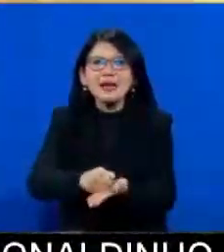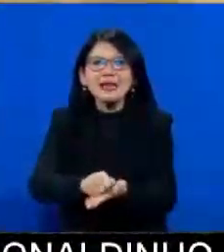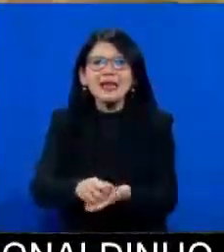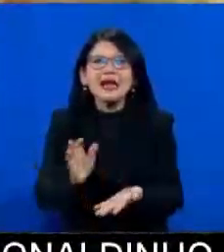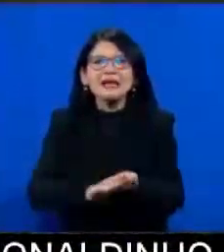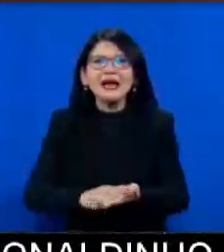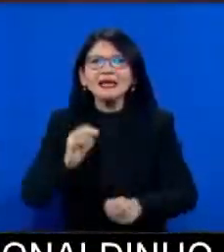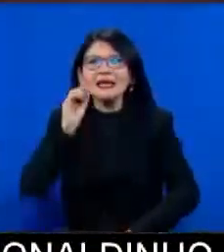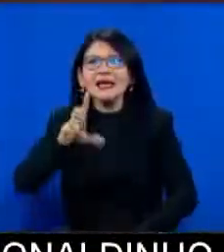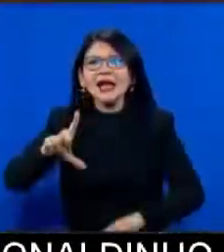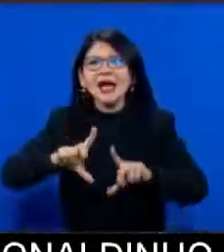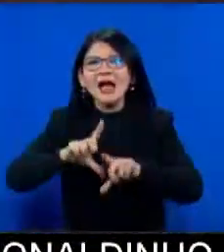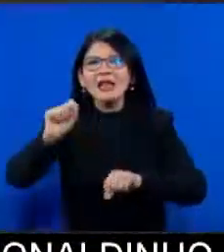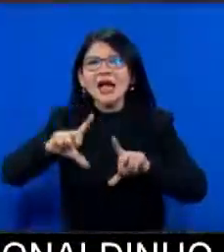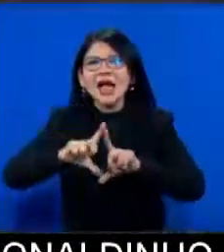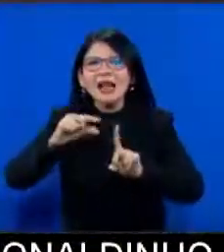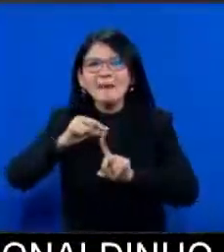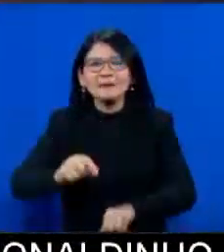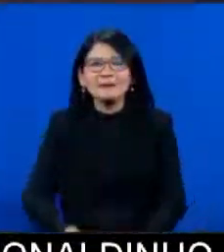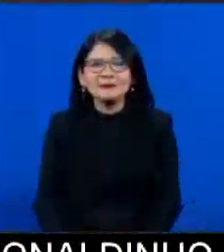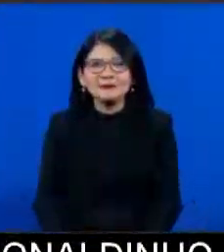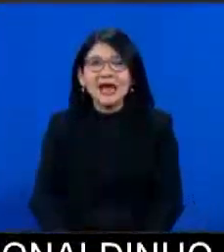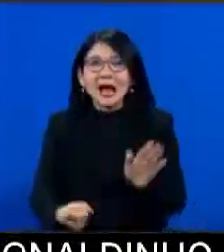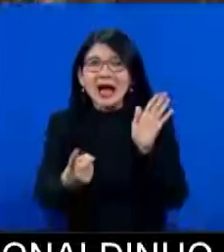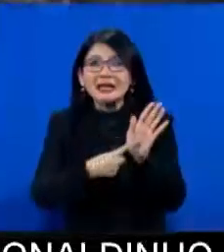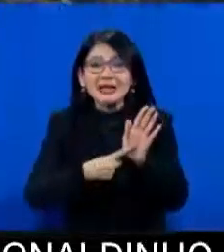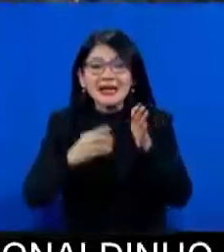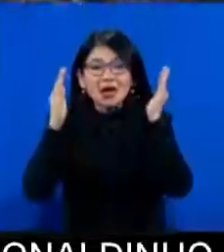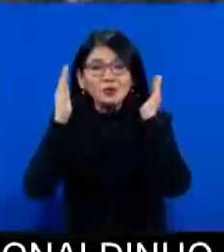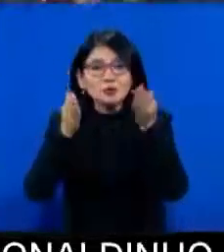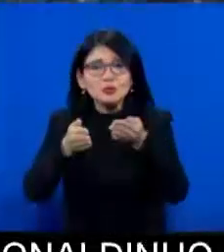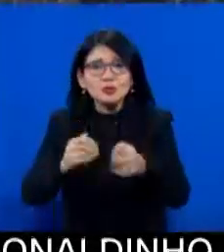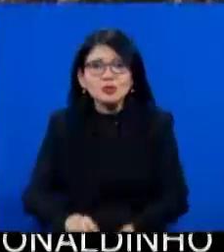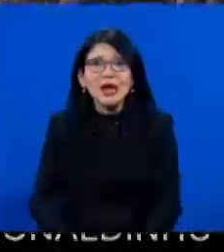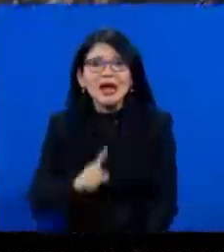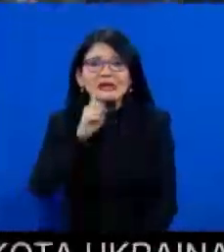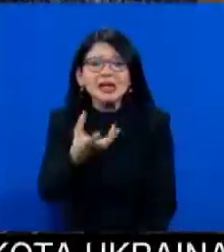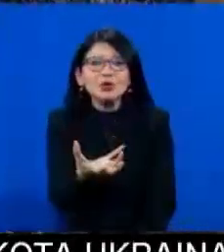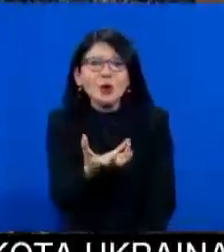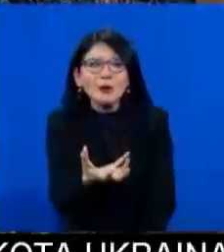lalapan. Nah, yang jadi ciri khas Padin 24 jam adalah setiap porsi